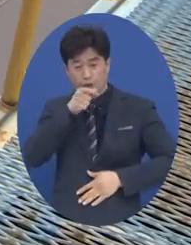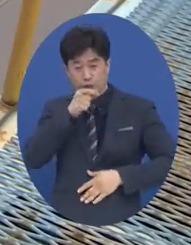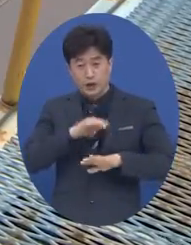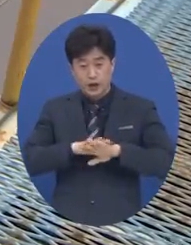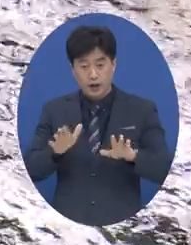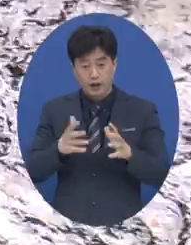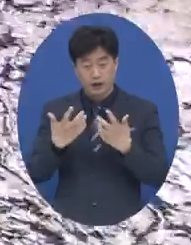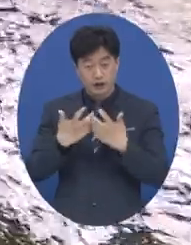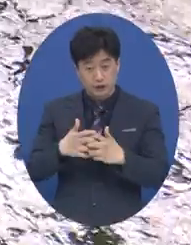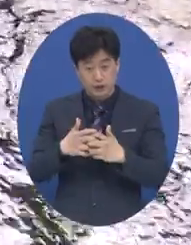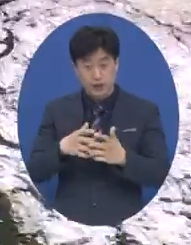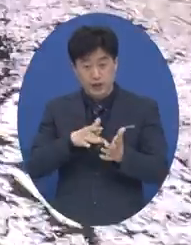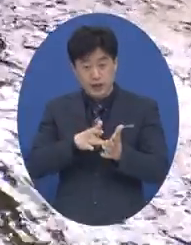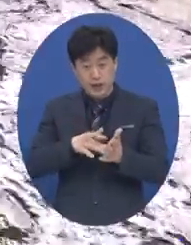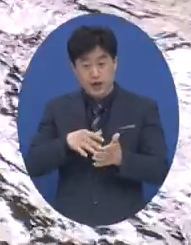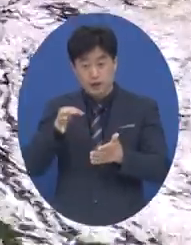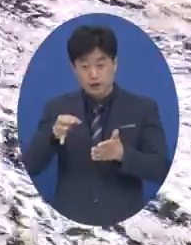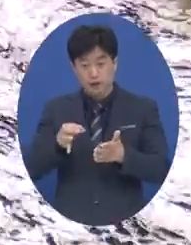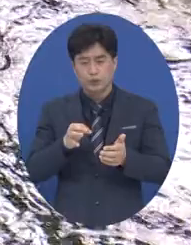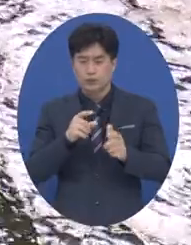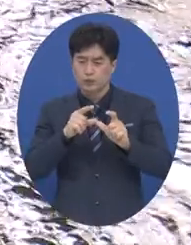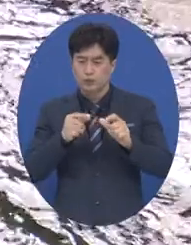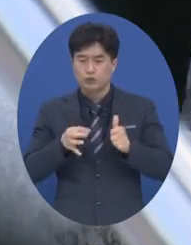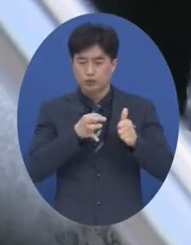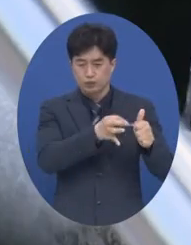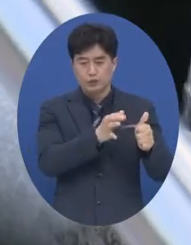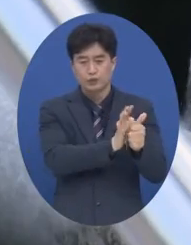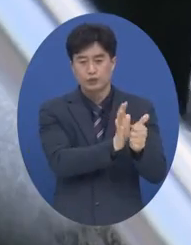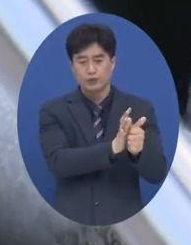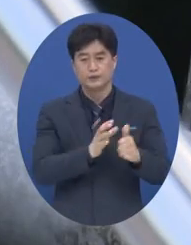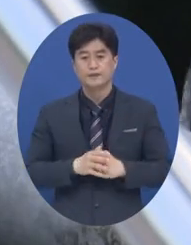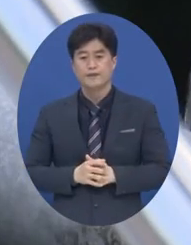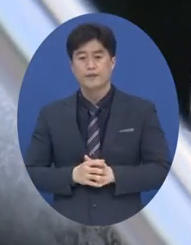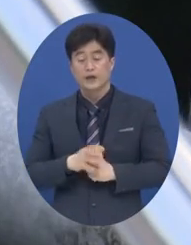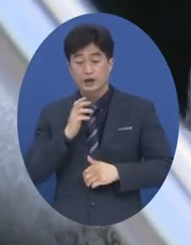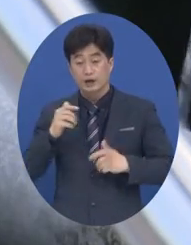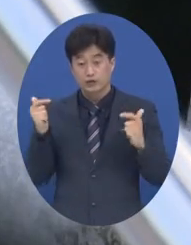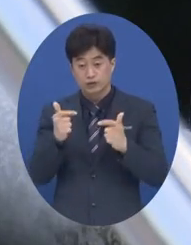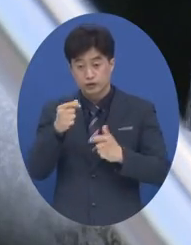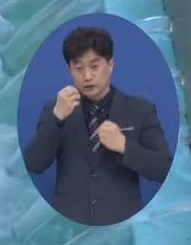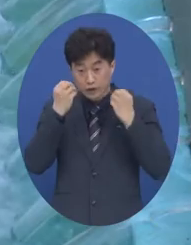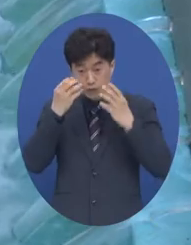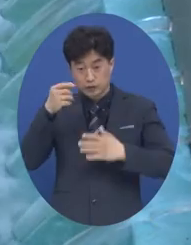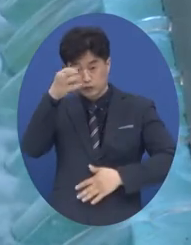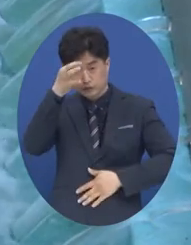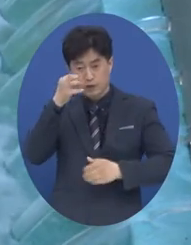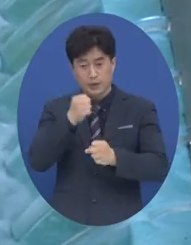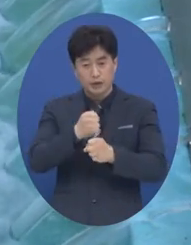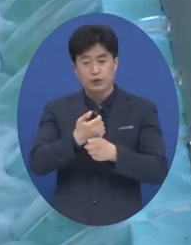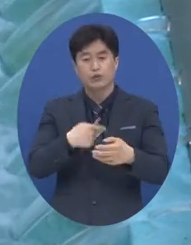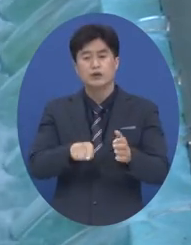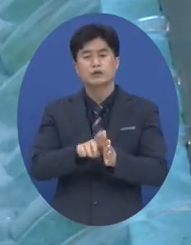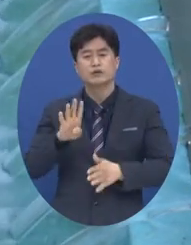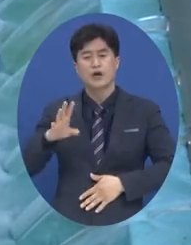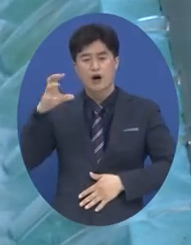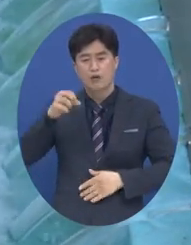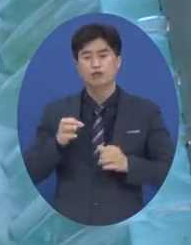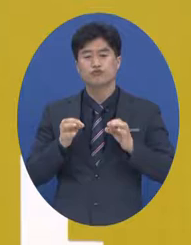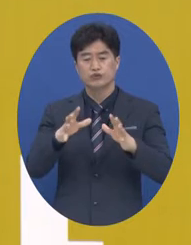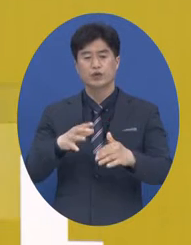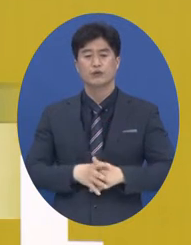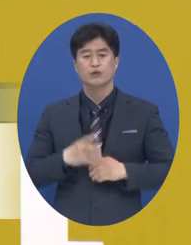색도 저감 약품비 도 일부 지원합니다 또한 색도 저감 신기술 발굴을 위해 4억원을 추자